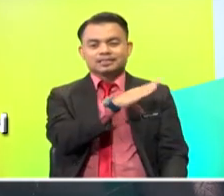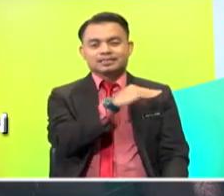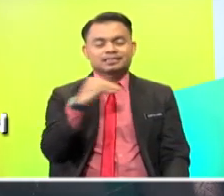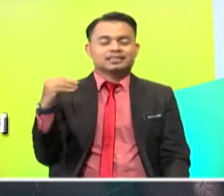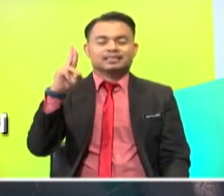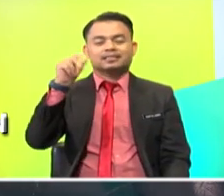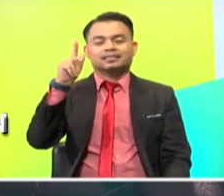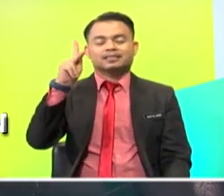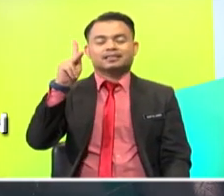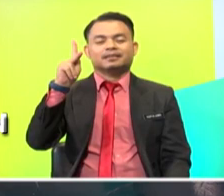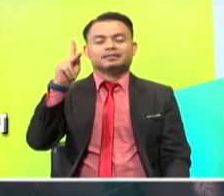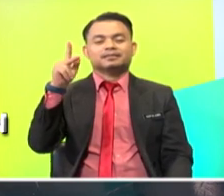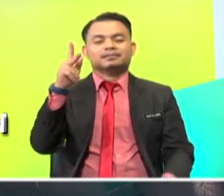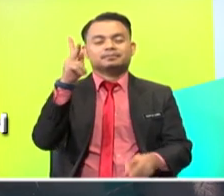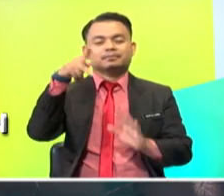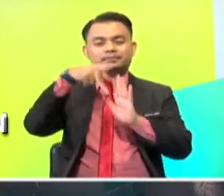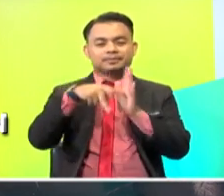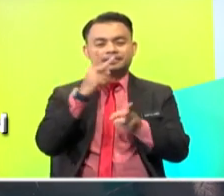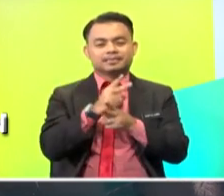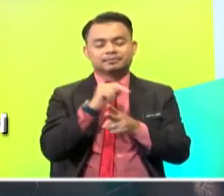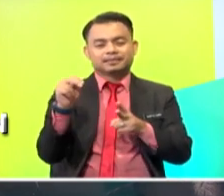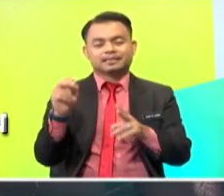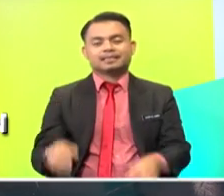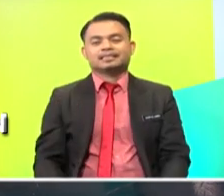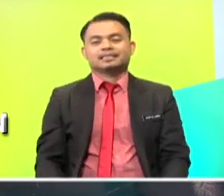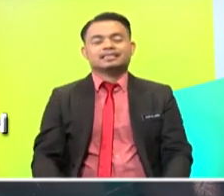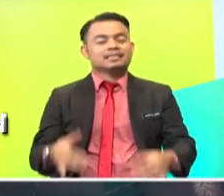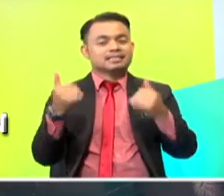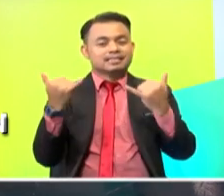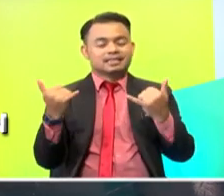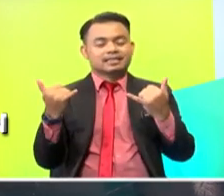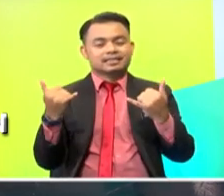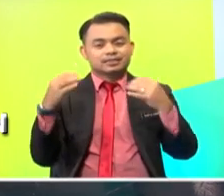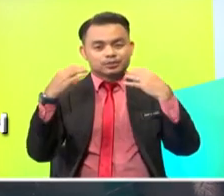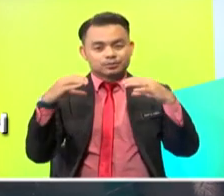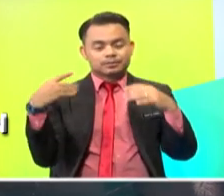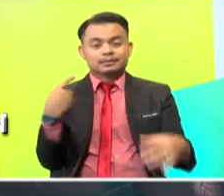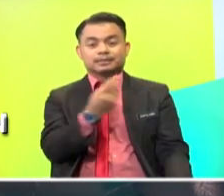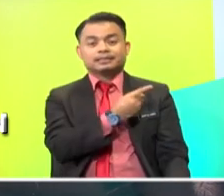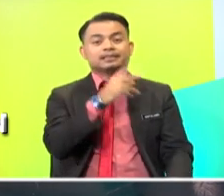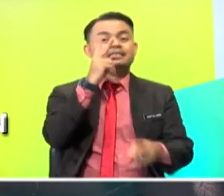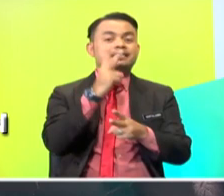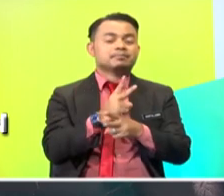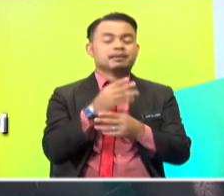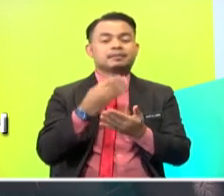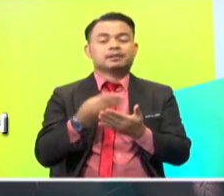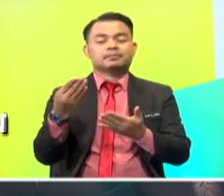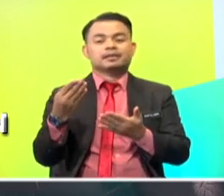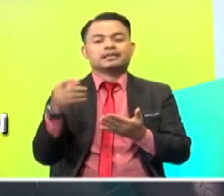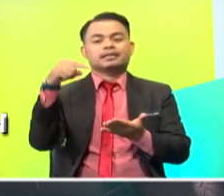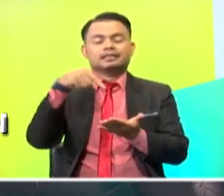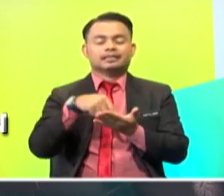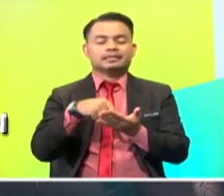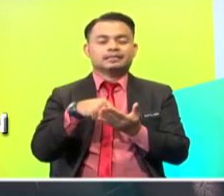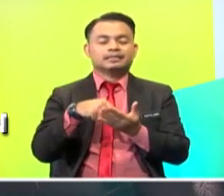Rock penyimpanan yuujinchou sekarang Oke coba kita buat penyimpanan bahan-bahan ini